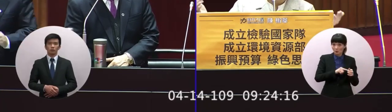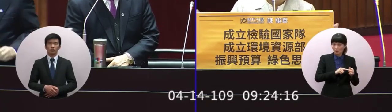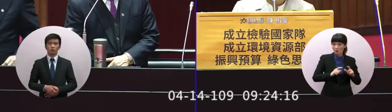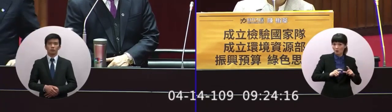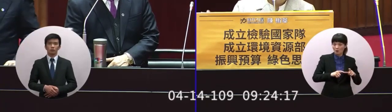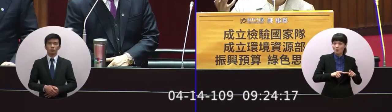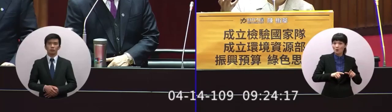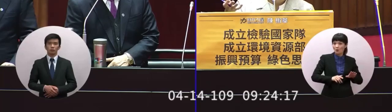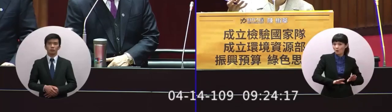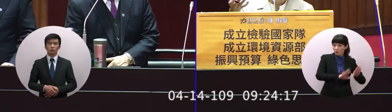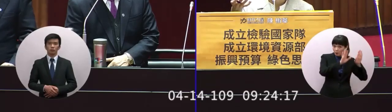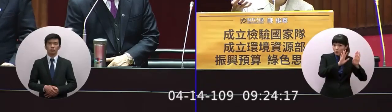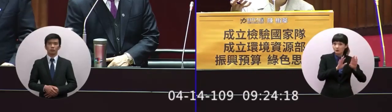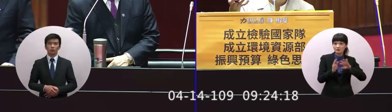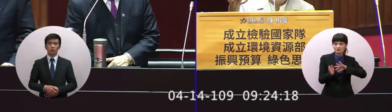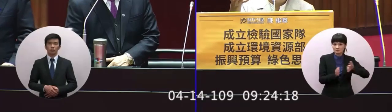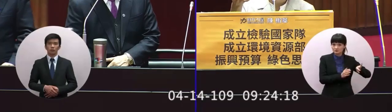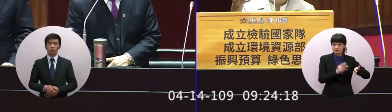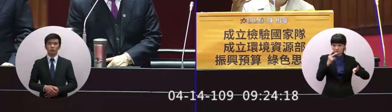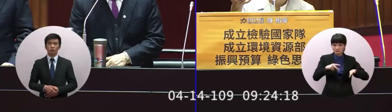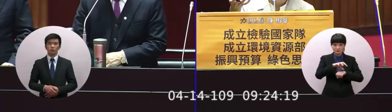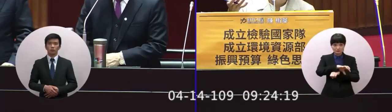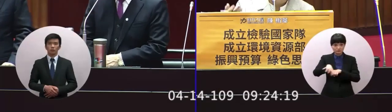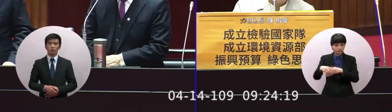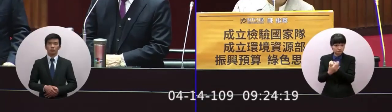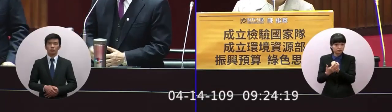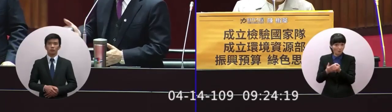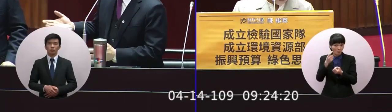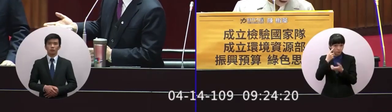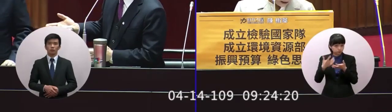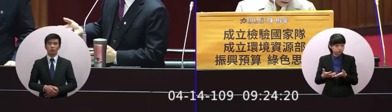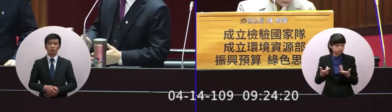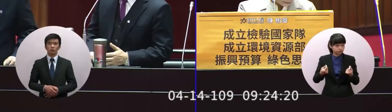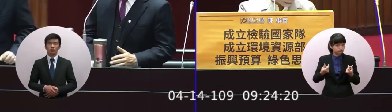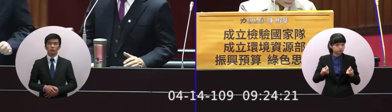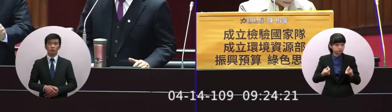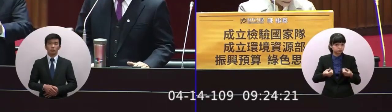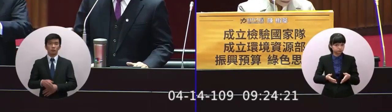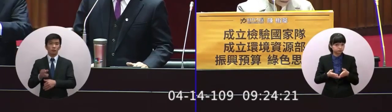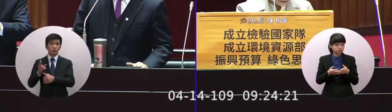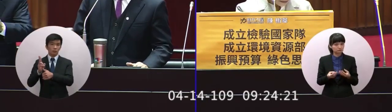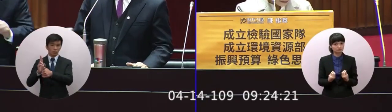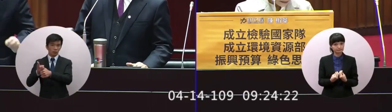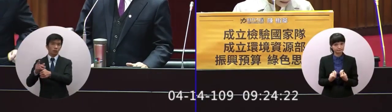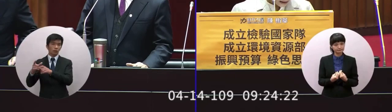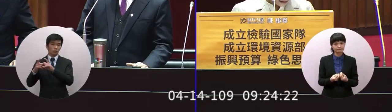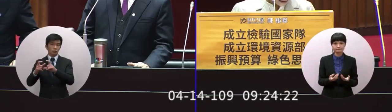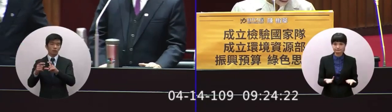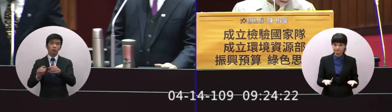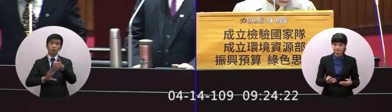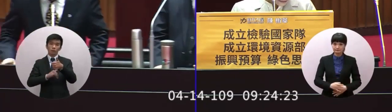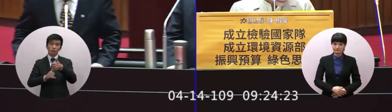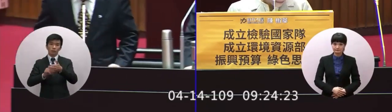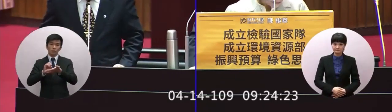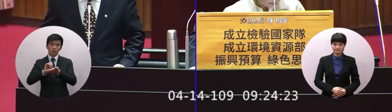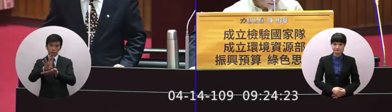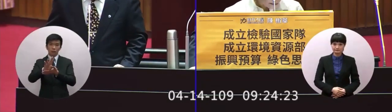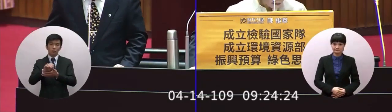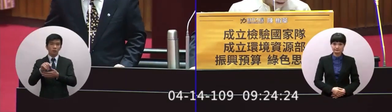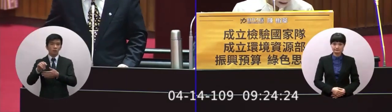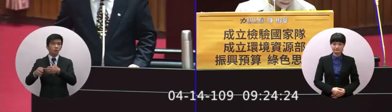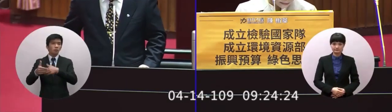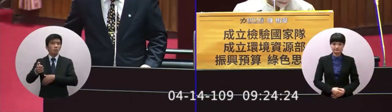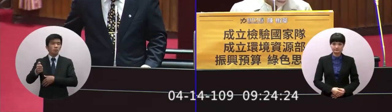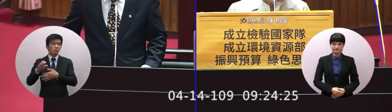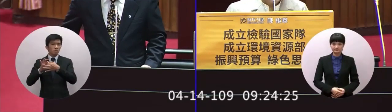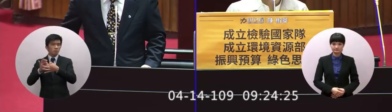够做好这些环境管理，不知道要怎么来处理。 我请 是 署长给你报告。 跟委员报告，我想谢谢委员一直在关心